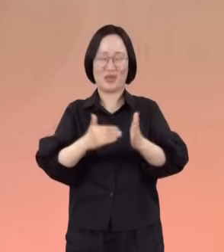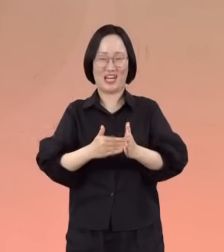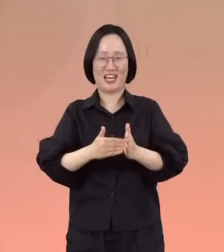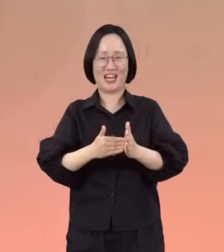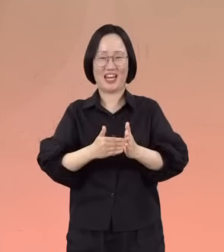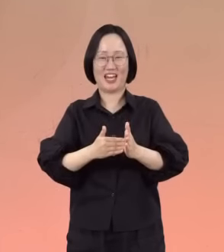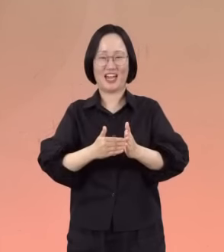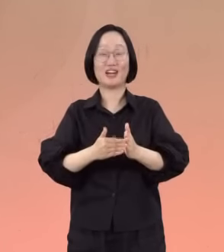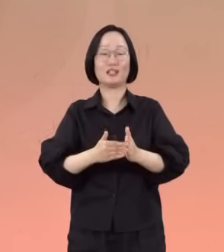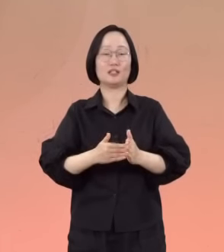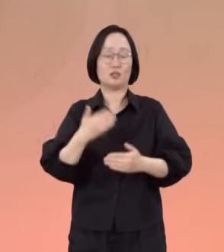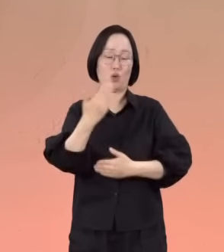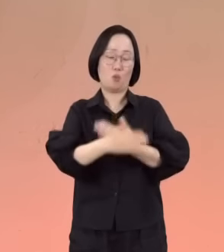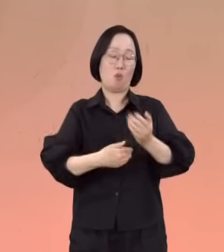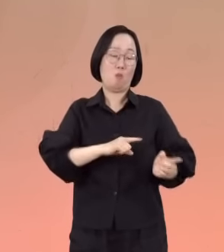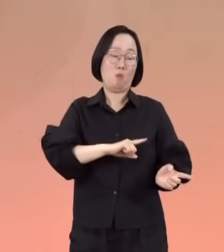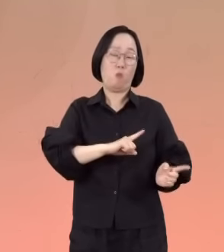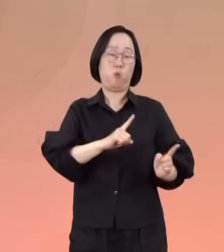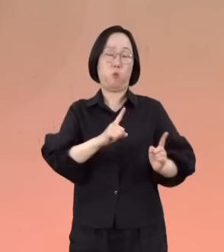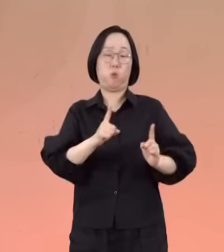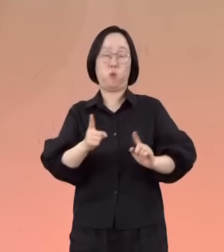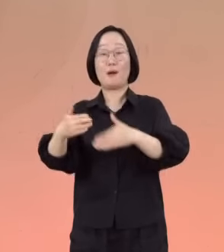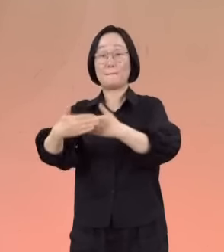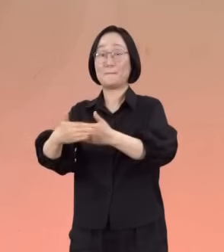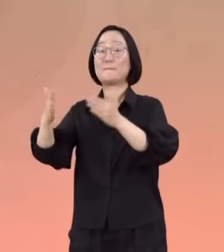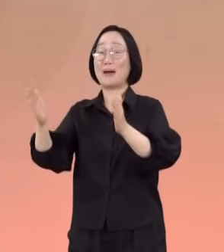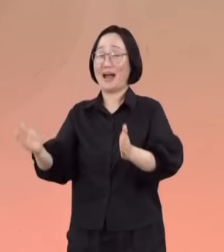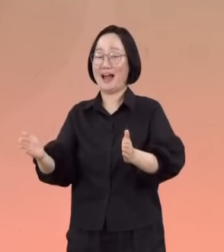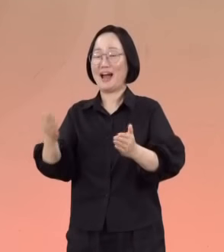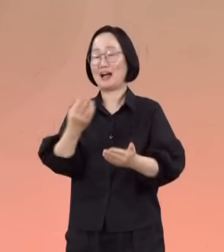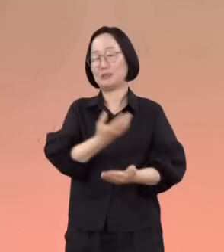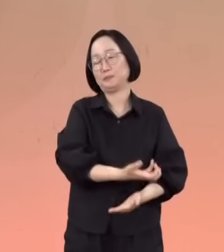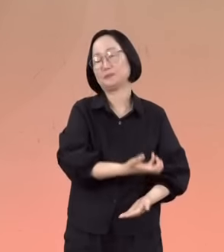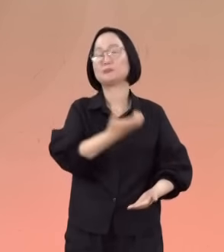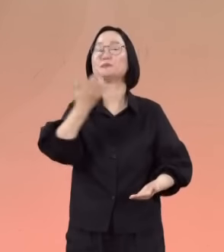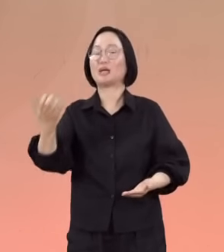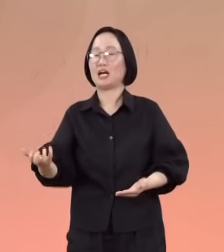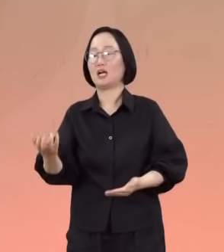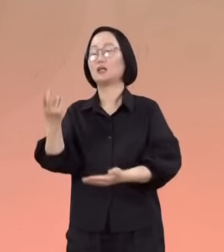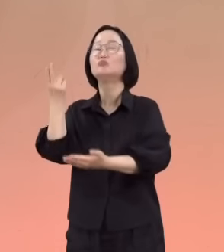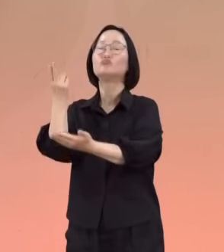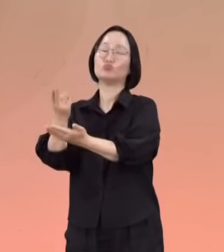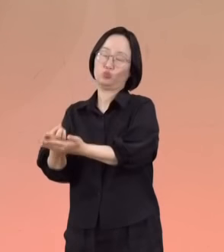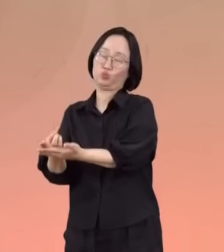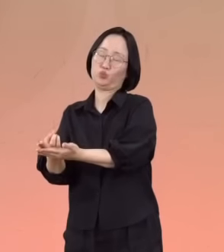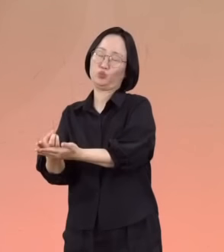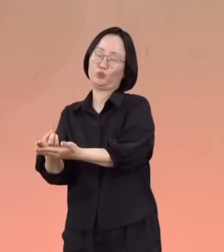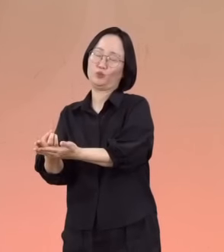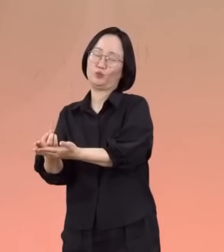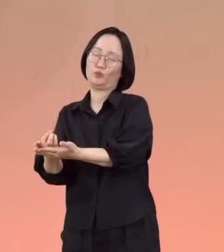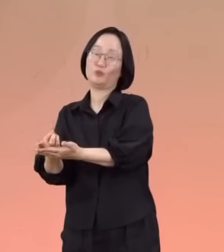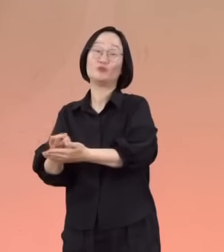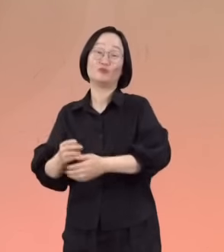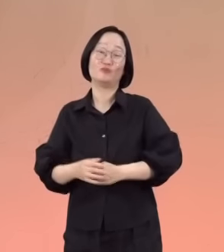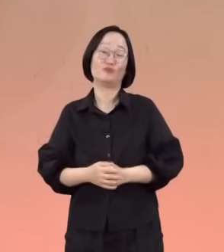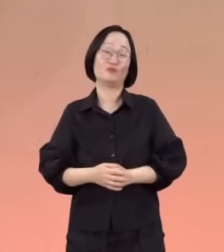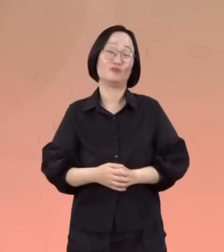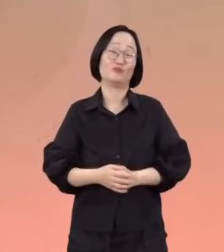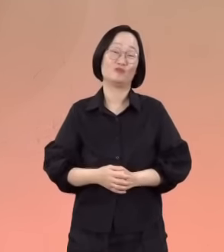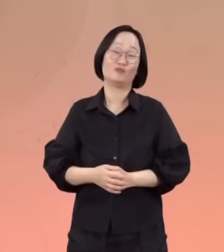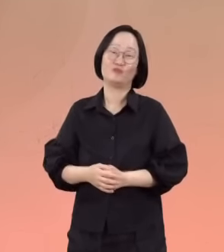이제 회복실로 와서 회복실에서 이제 어 그 다음날 아침에 이제